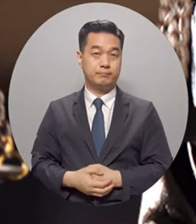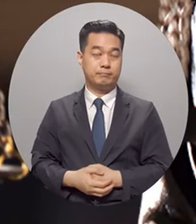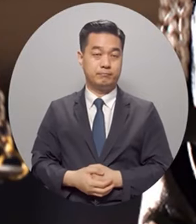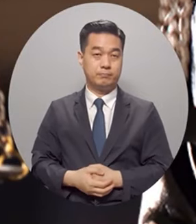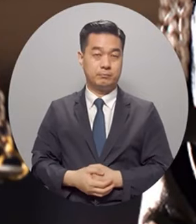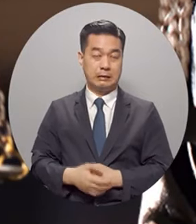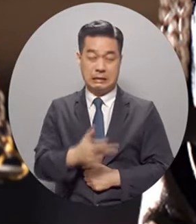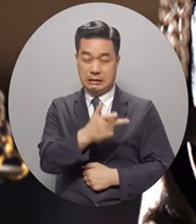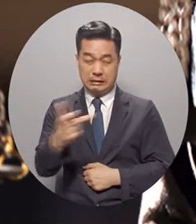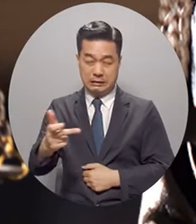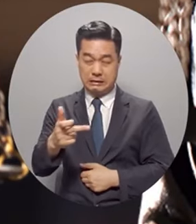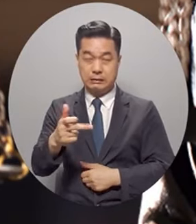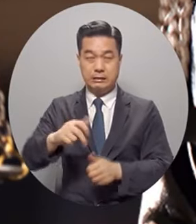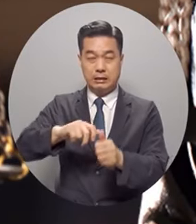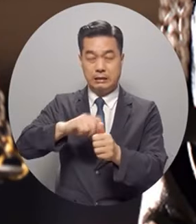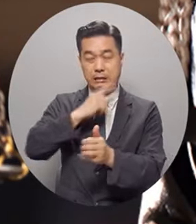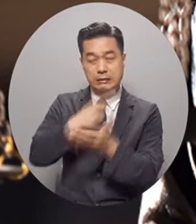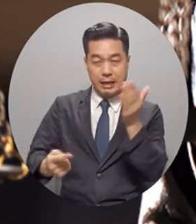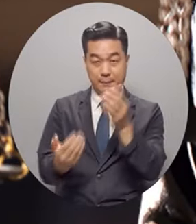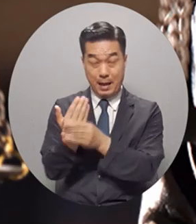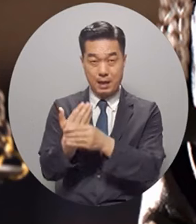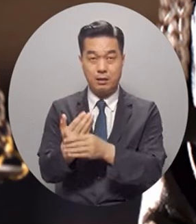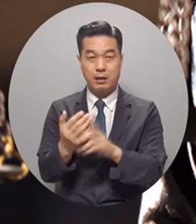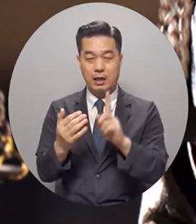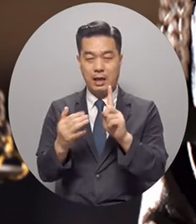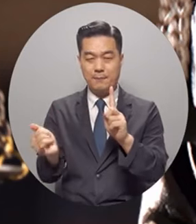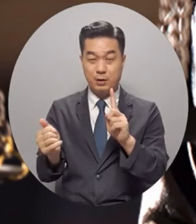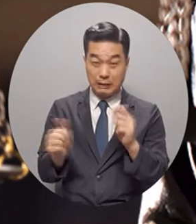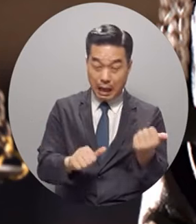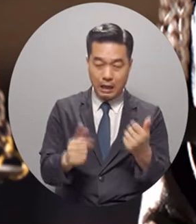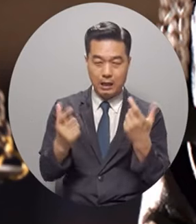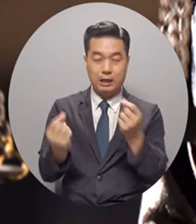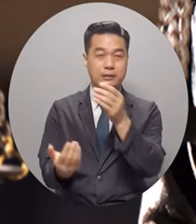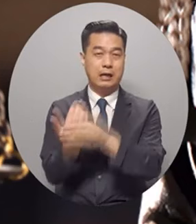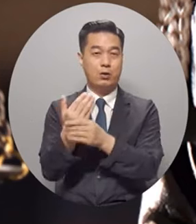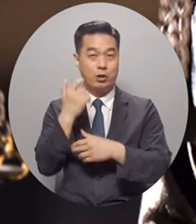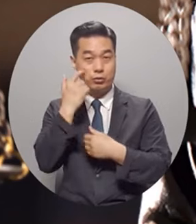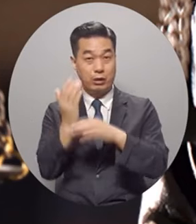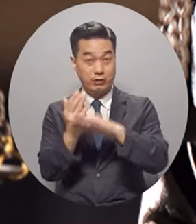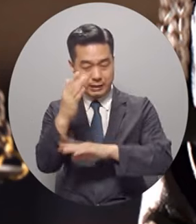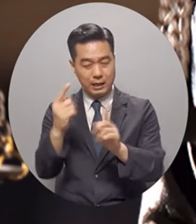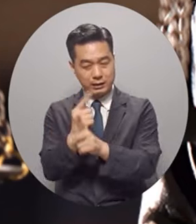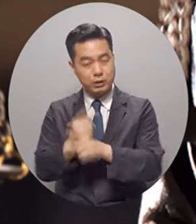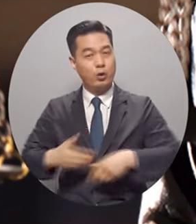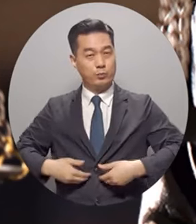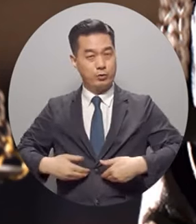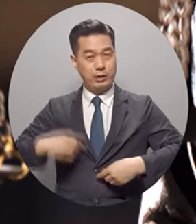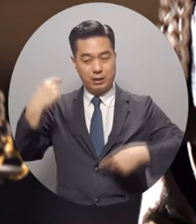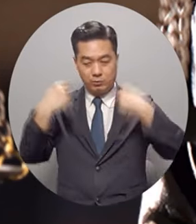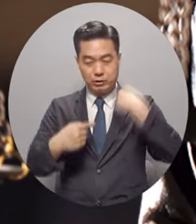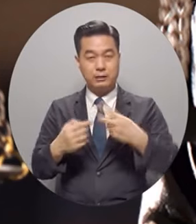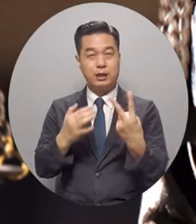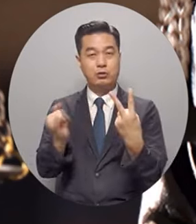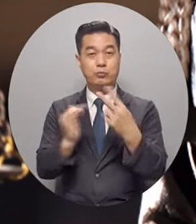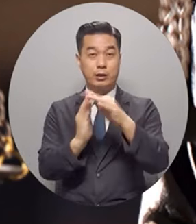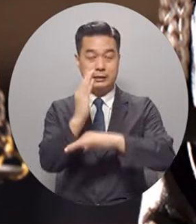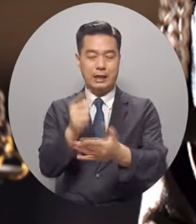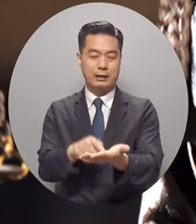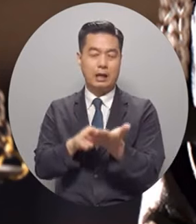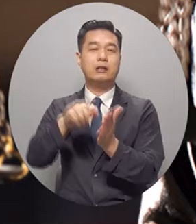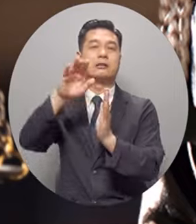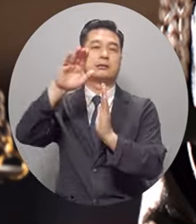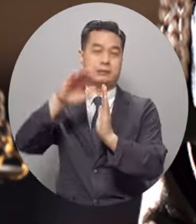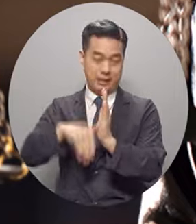중대재해처벌법에서는 사망자가 1명 이상 발생하거나 같은 사고로 6개월 이상 치료가 필요한 부상자가 2명 이상 나왔을 경우